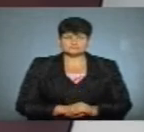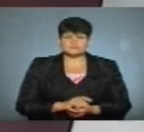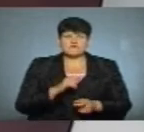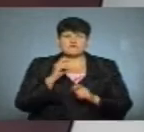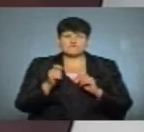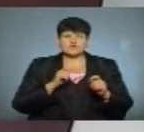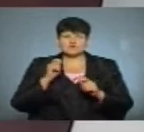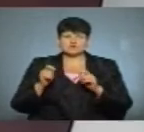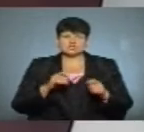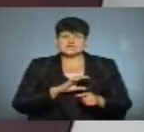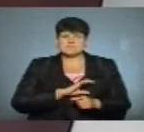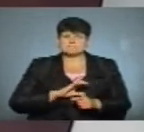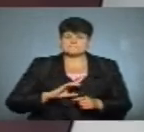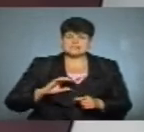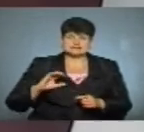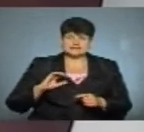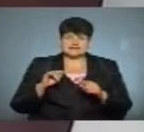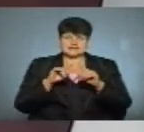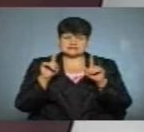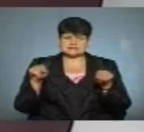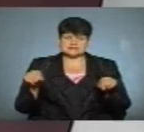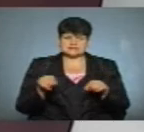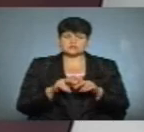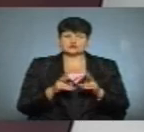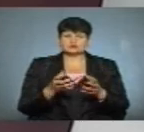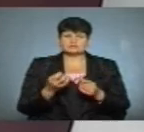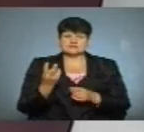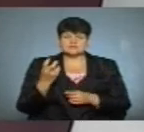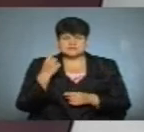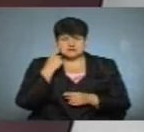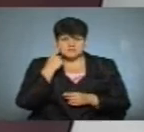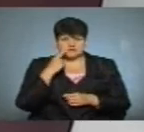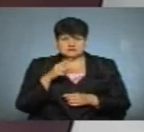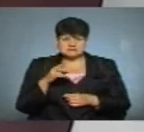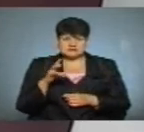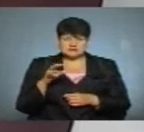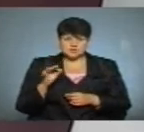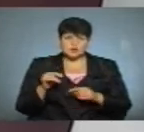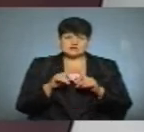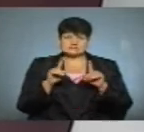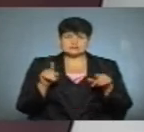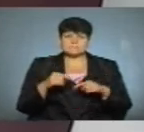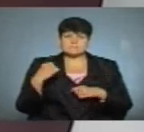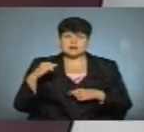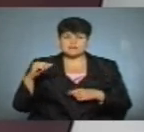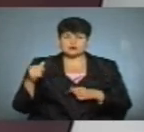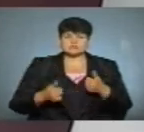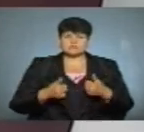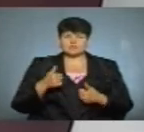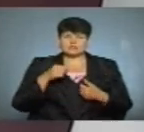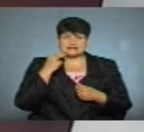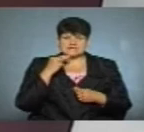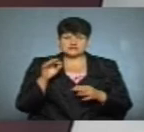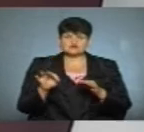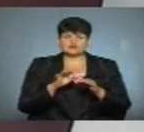Вручення медалей відмінникам, сертифікатів абітурієнтам, які отримали 200 балів на ЗНО, а також сертифікатів переможцям конкурсу на кращу